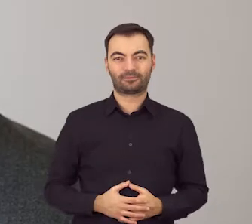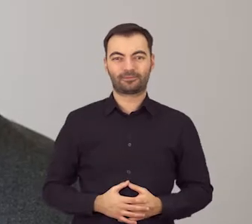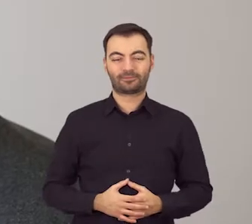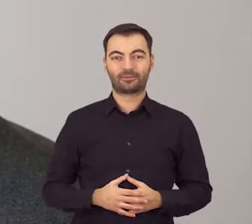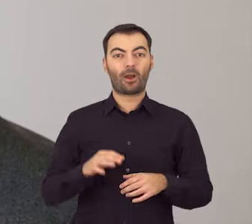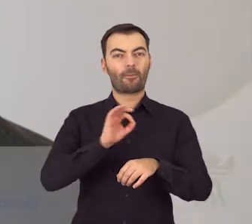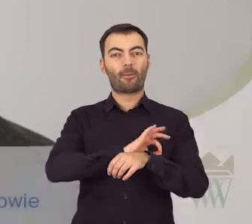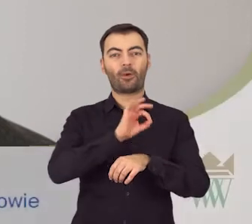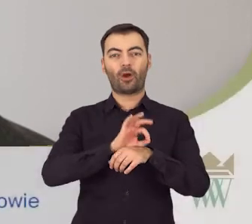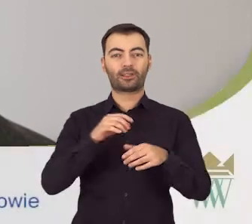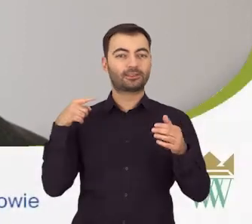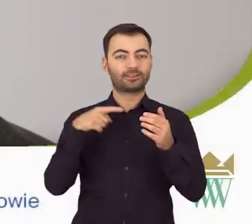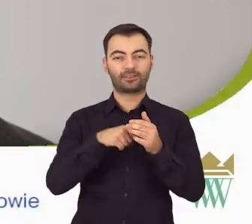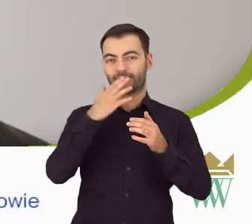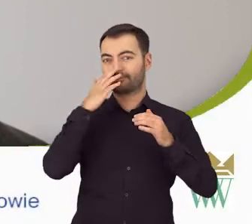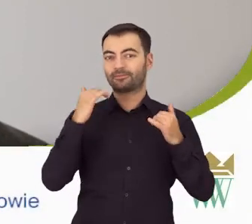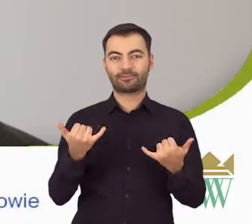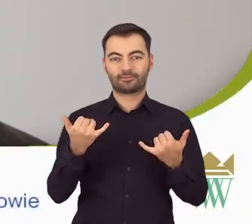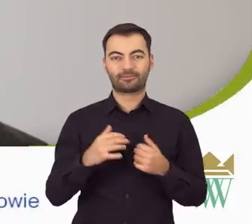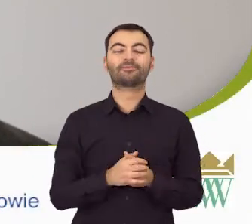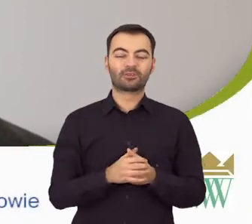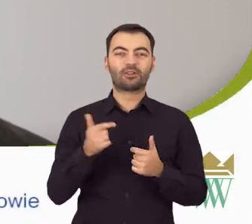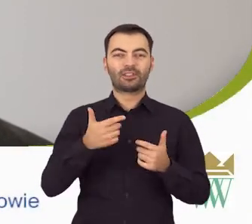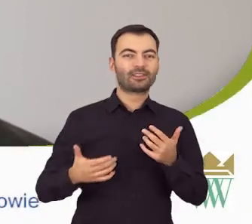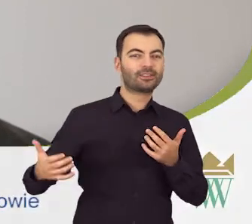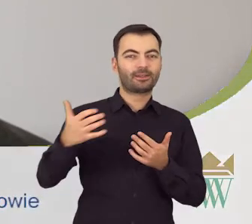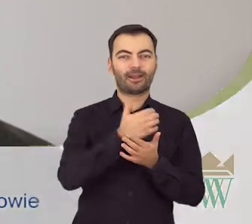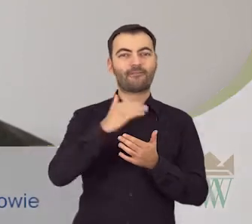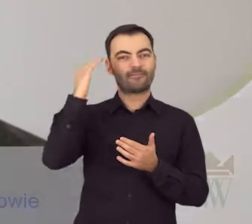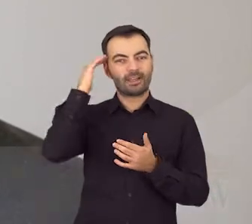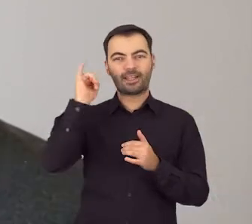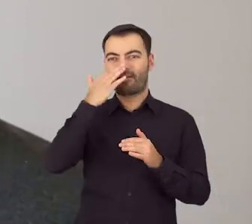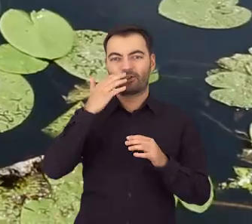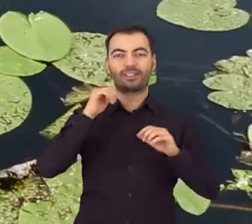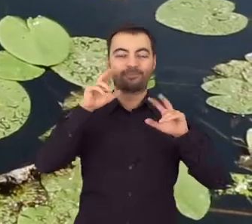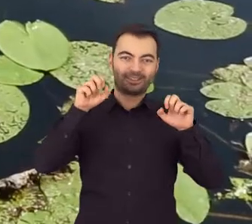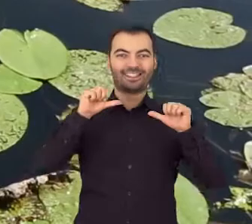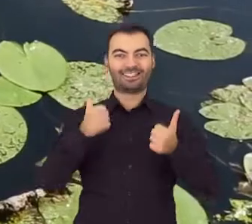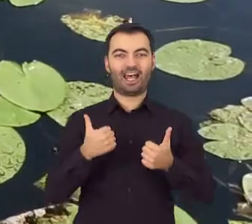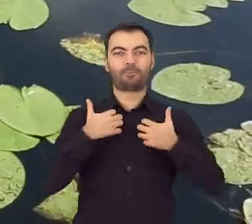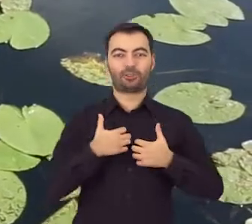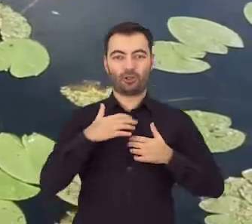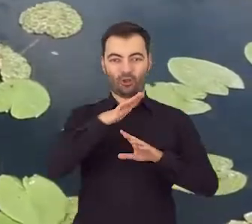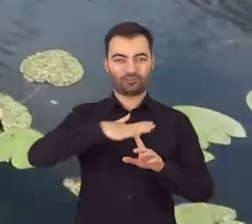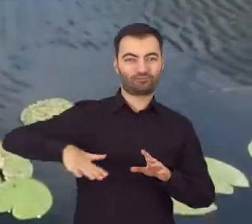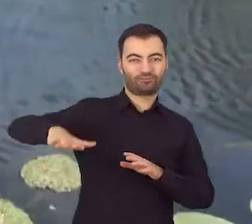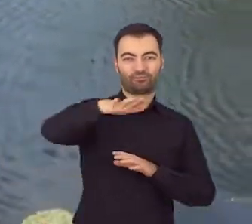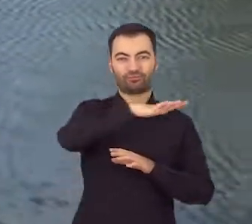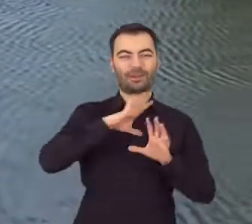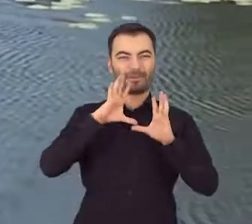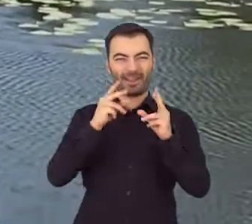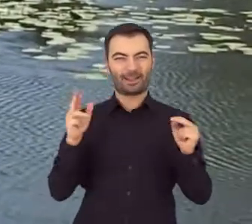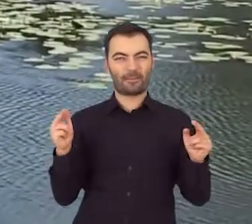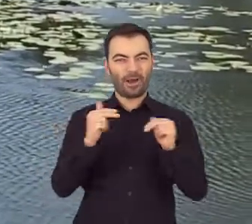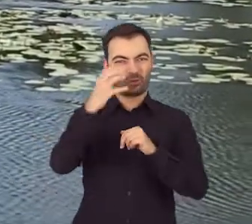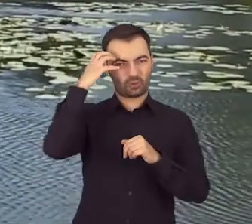Celem tego projektu było stworzenie pewnej bazy wiedzy związanej ze stanem środowiska, takiego środowiska, jakie otacza piękną